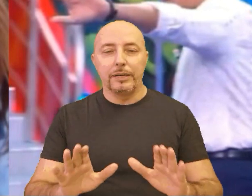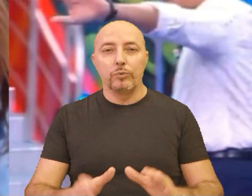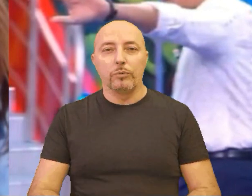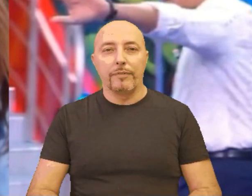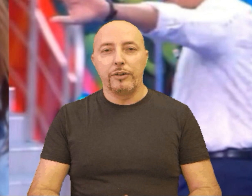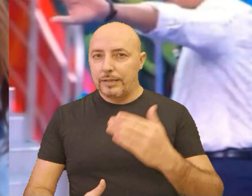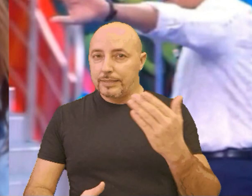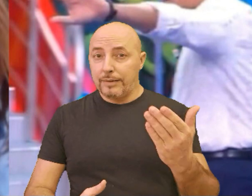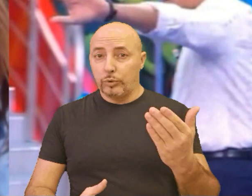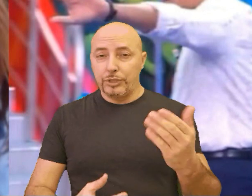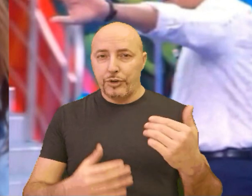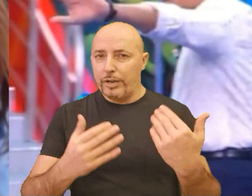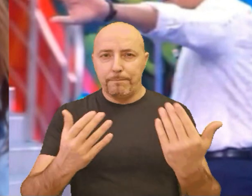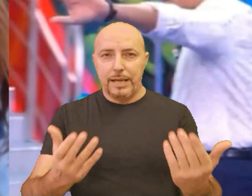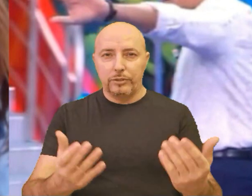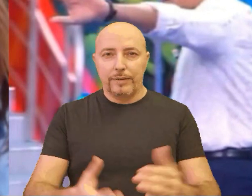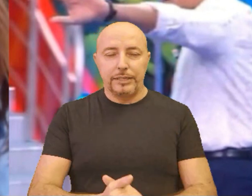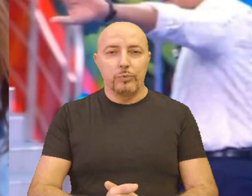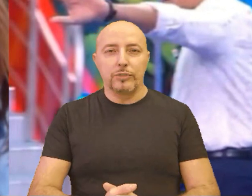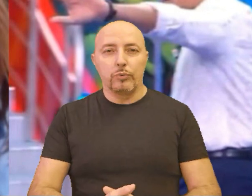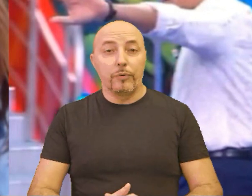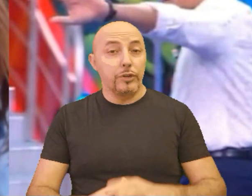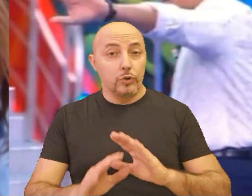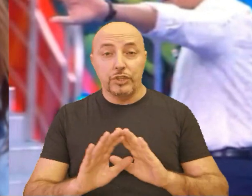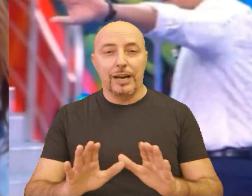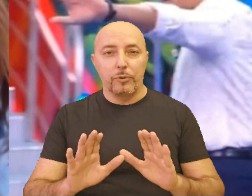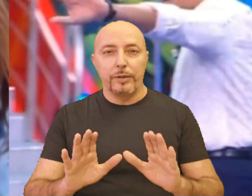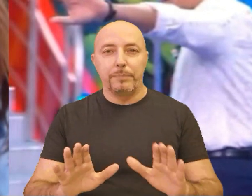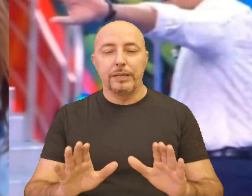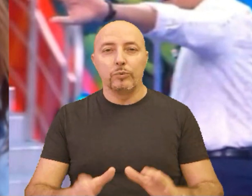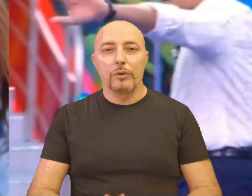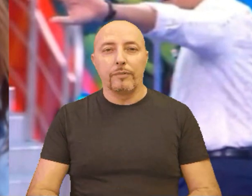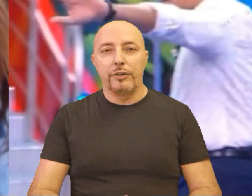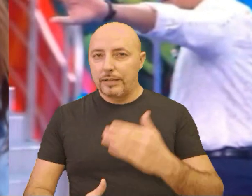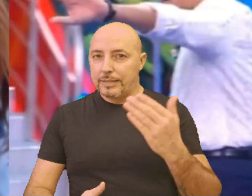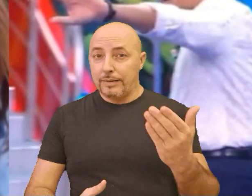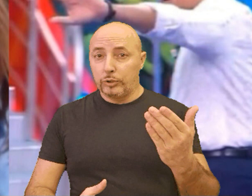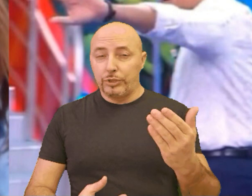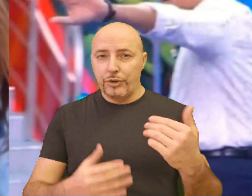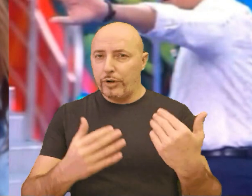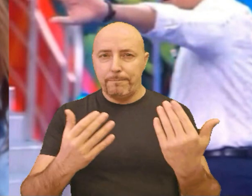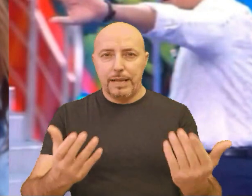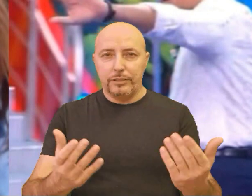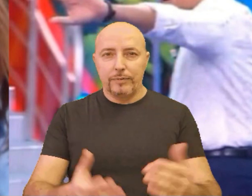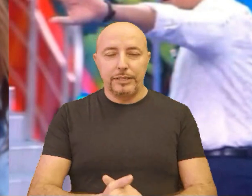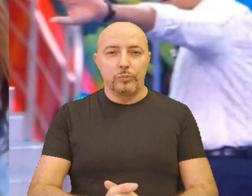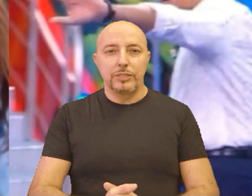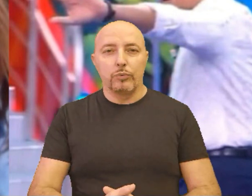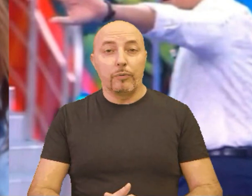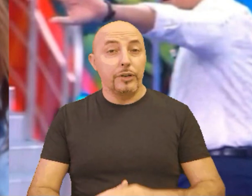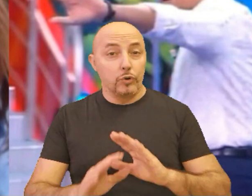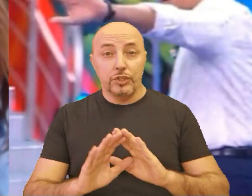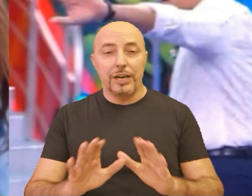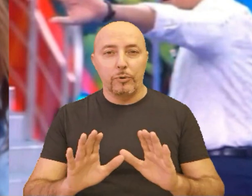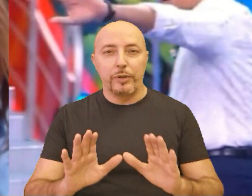Sonia bruganelli aveva parlato della questione sono diventata mamma con lei quando mi ha fatto capire che mi ha perdonato tutte le sue